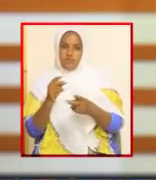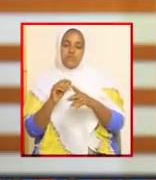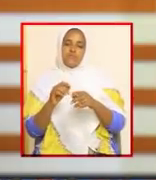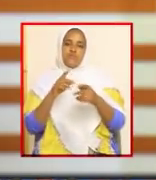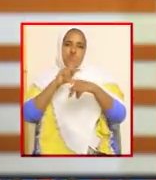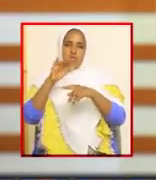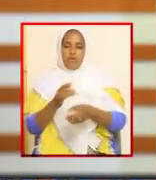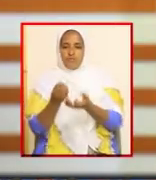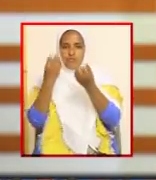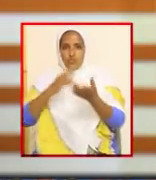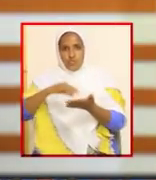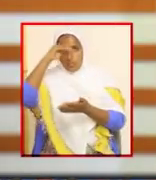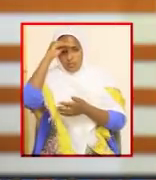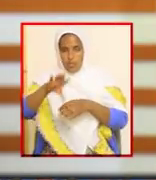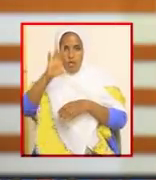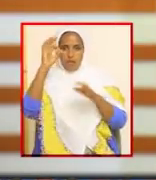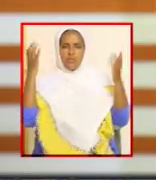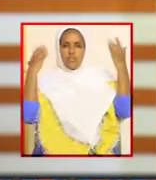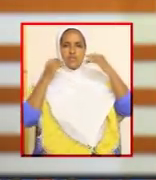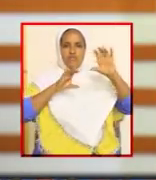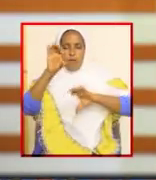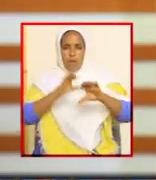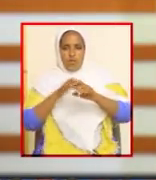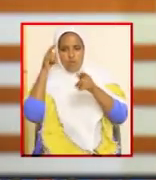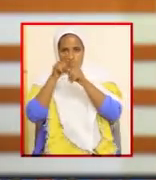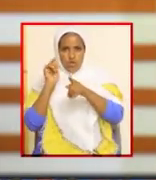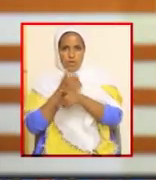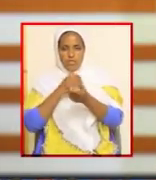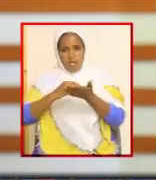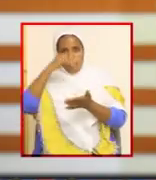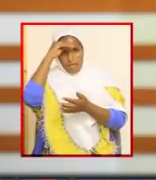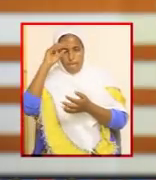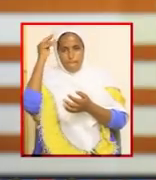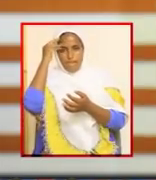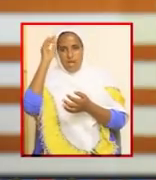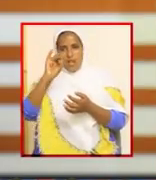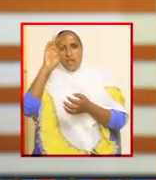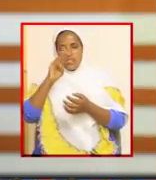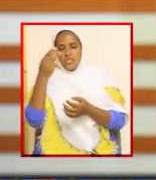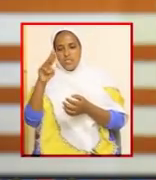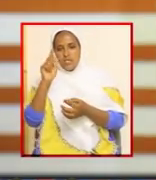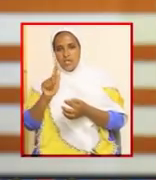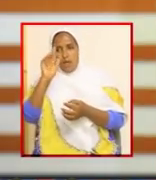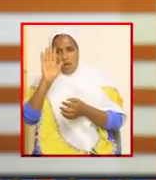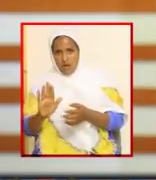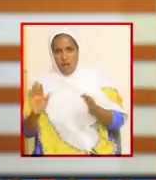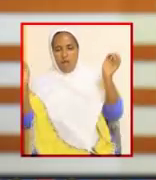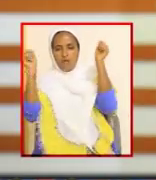ካየነው ትዕይንት ብዙ ትምህርት እንዳገኛችሁ ተስፋ በማድረግ ከወንድማችን ከመምህር መለሰ ሲናጋ